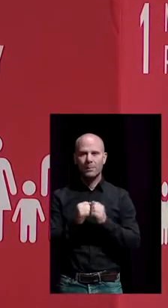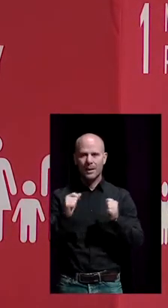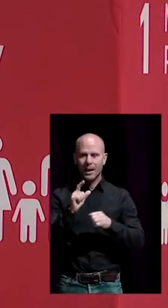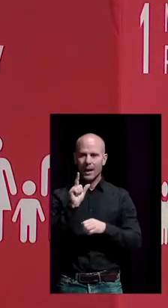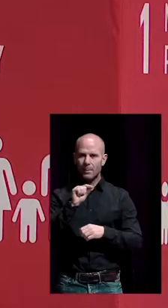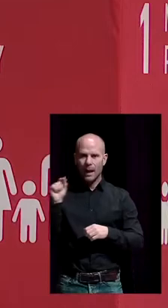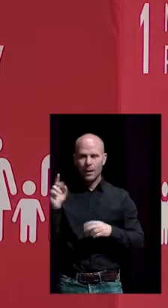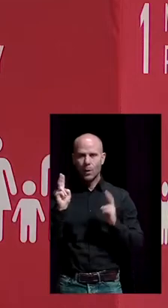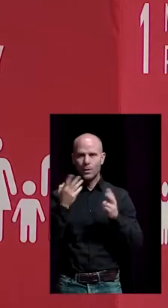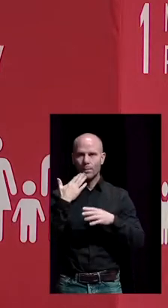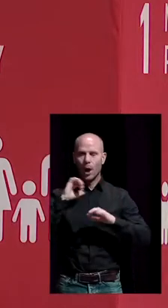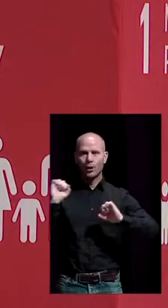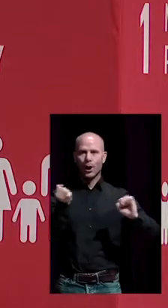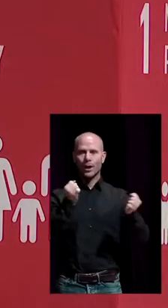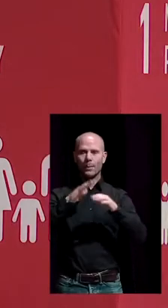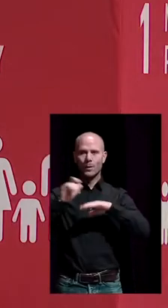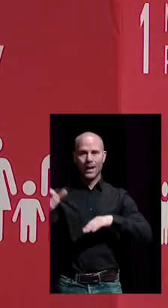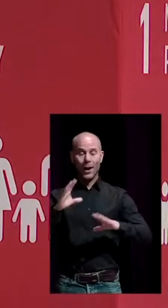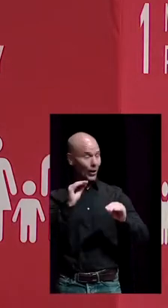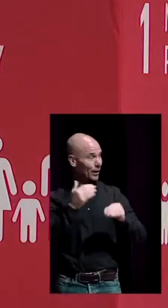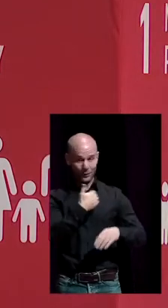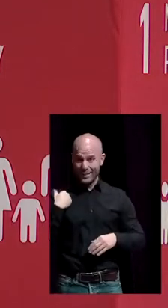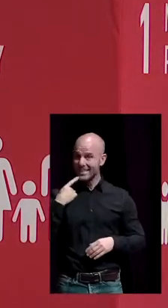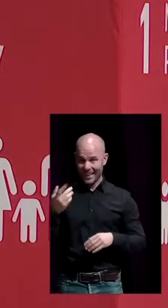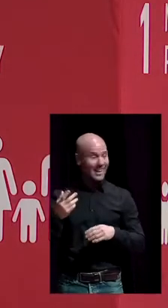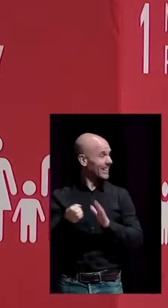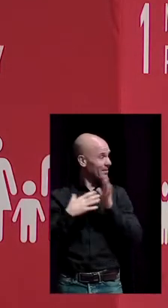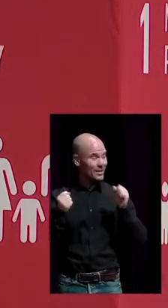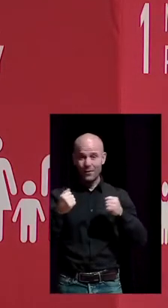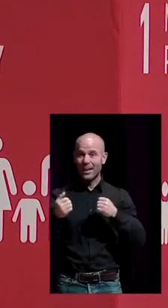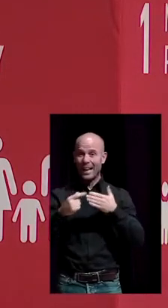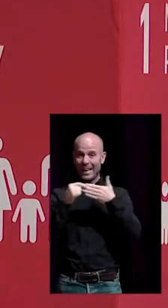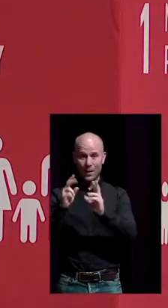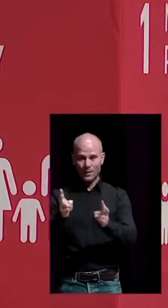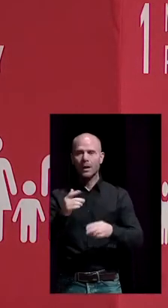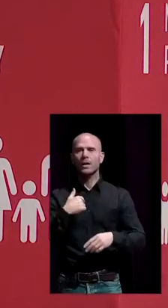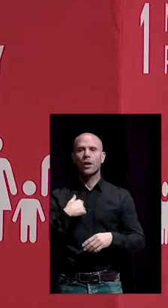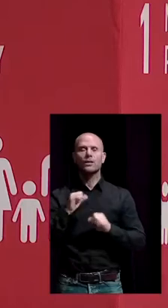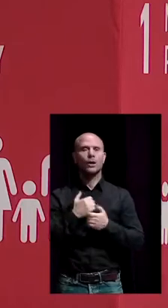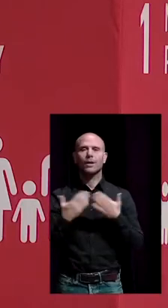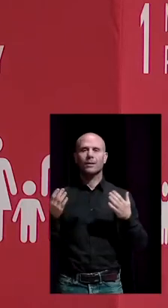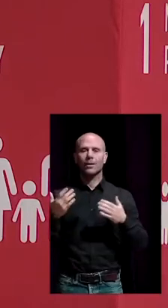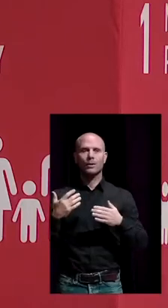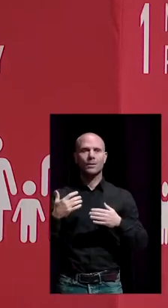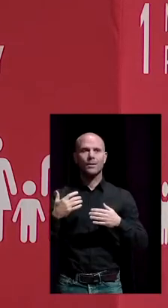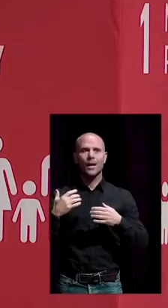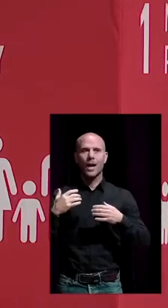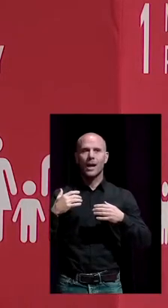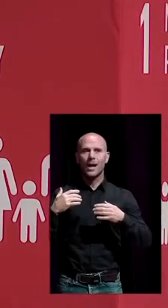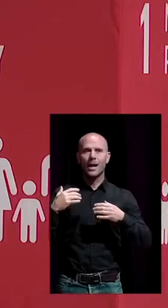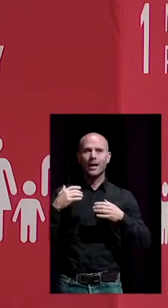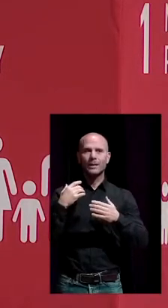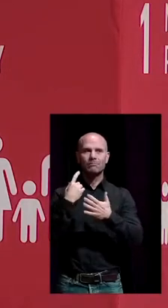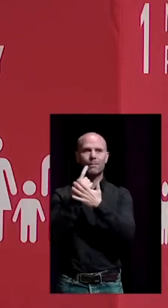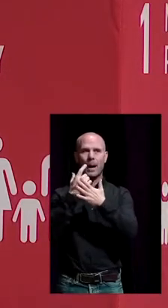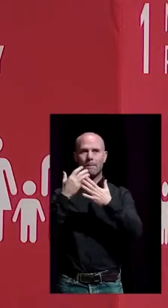kan det vara bra att röra på sig lite grann. Eller hur, det är det vi säger. Ja, exakt. Så jag tänkte, jag ska inte köra något mördarpass med er, jag lovar. Men vi